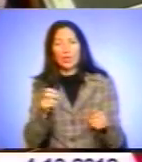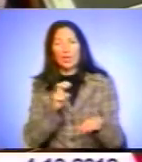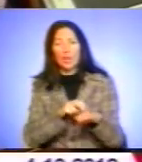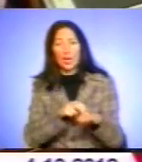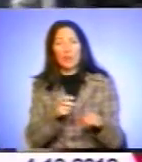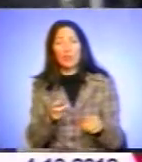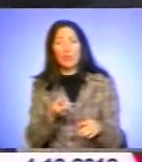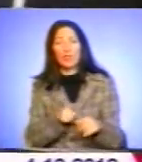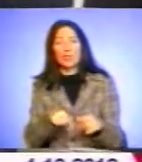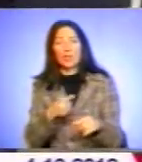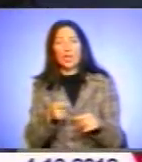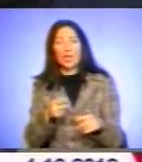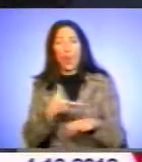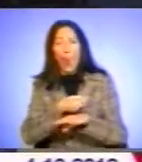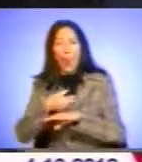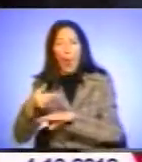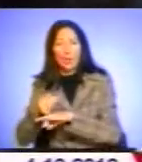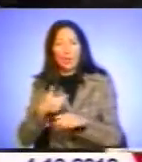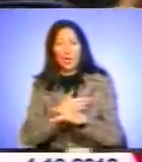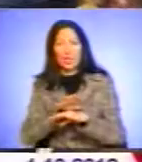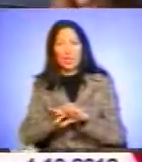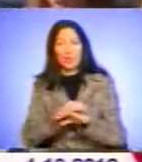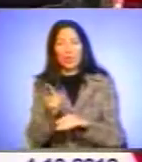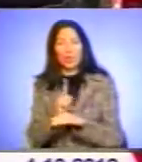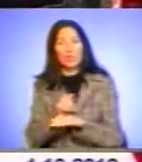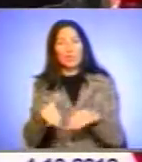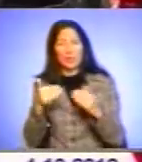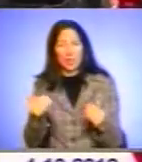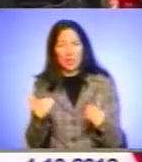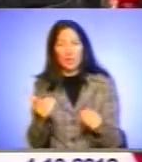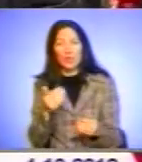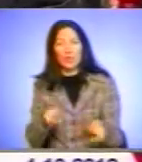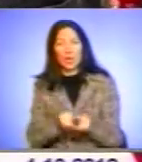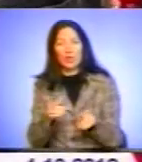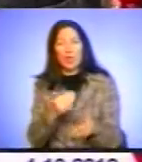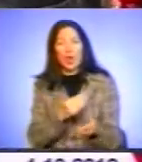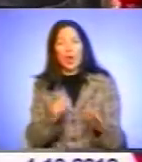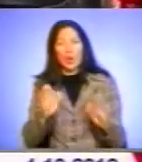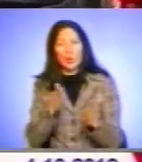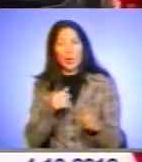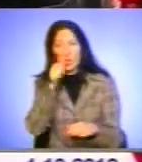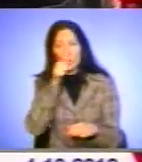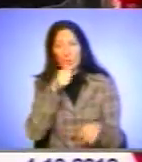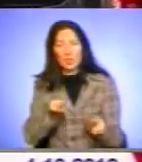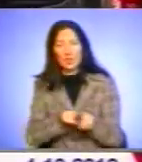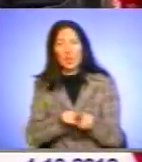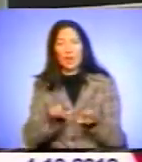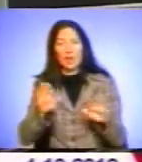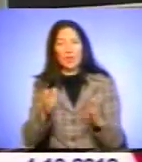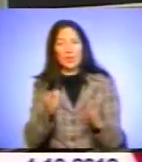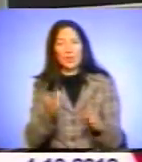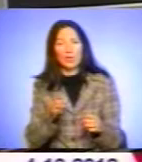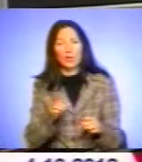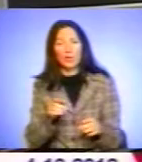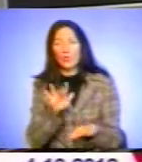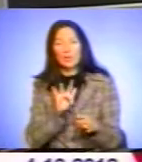укуси кліщів, у Тернополі неістотно збільшилася. Водночас за останній місяць таких випадків у місті майже не реєструють. В